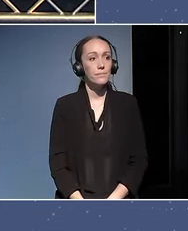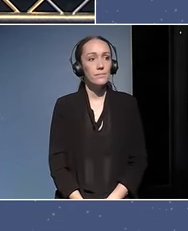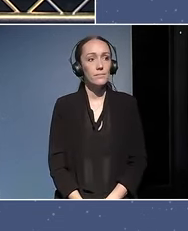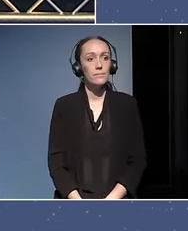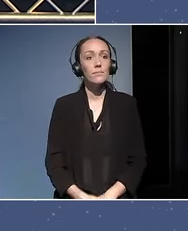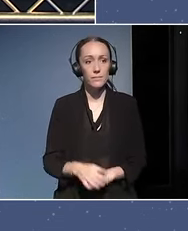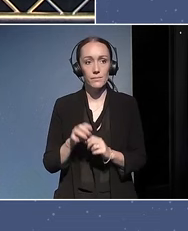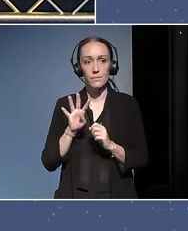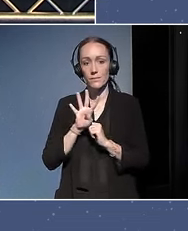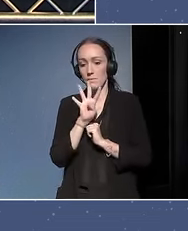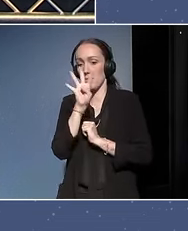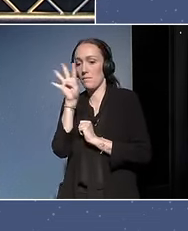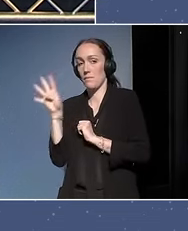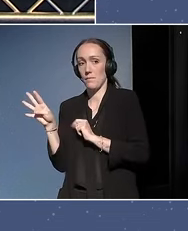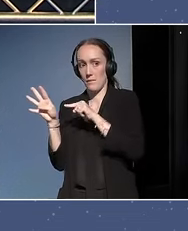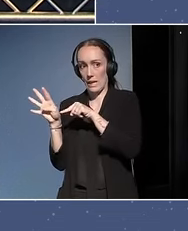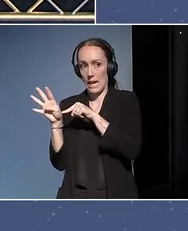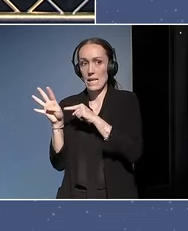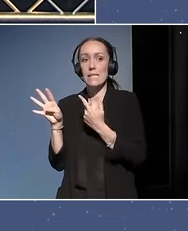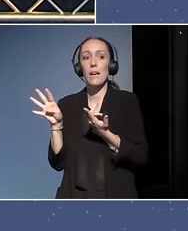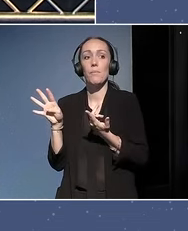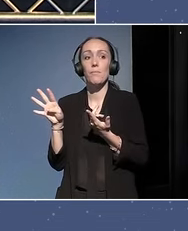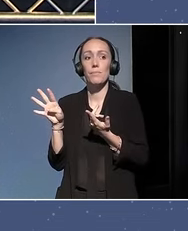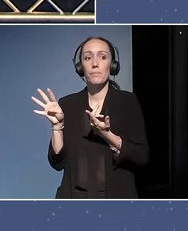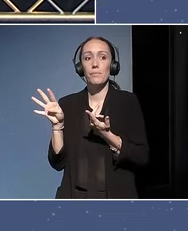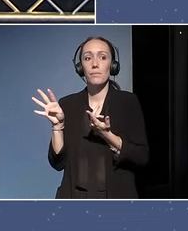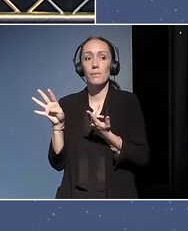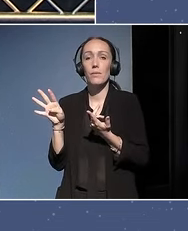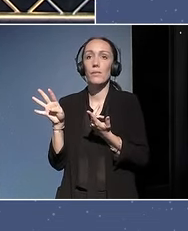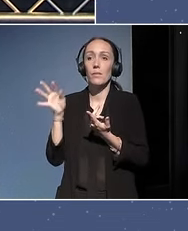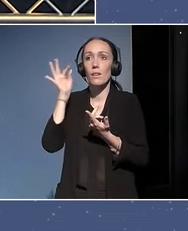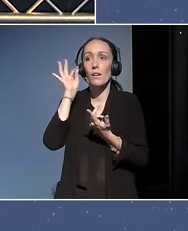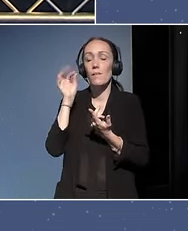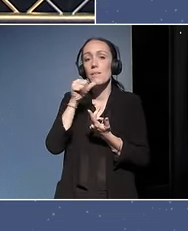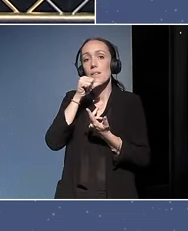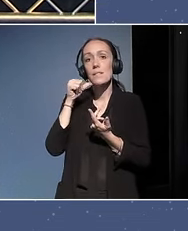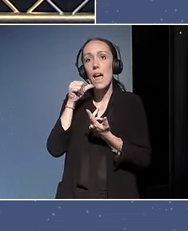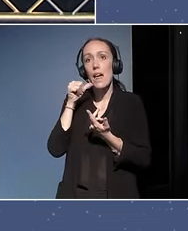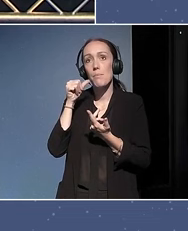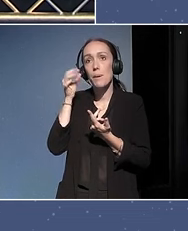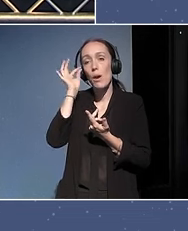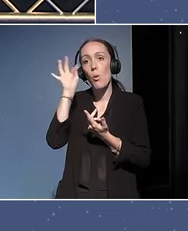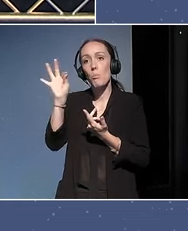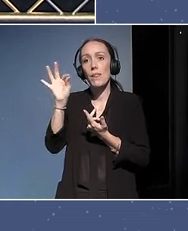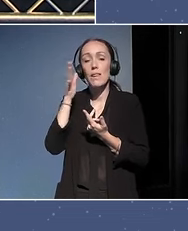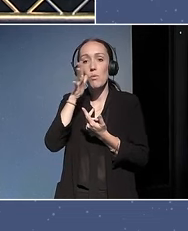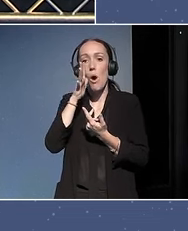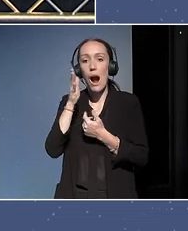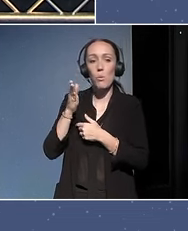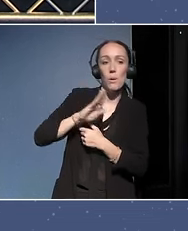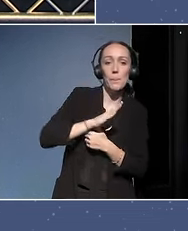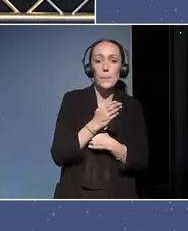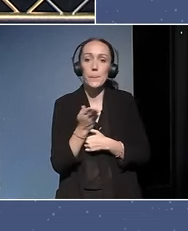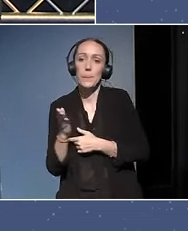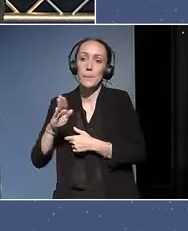cresta aveva importanza per la mobilità per la direzione nell'acqua aveva mobilità la cresta Secondo